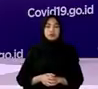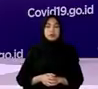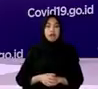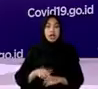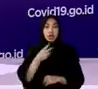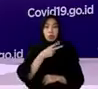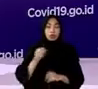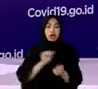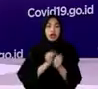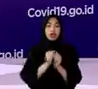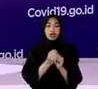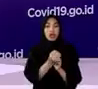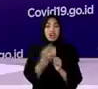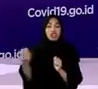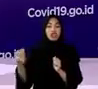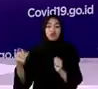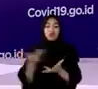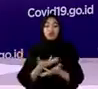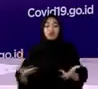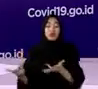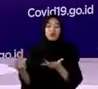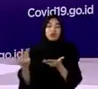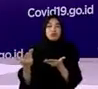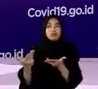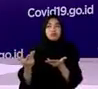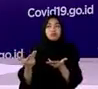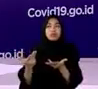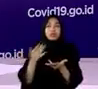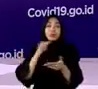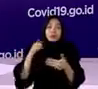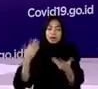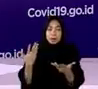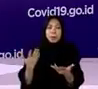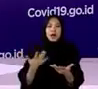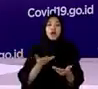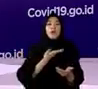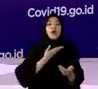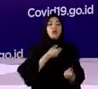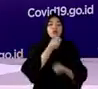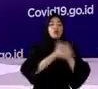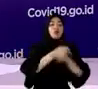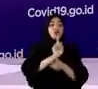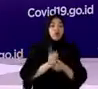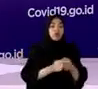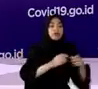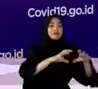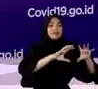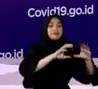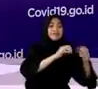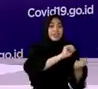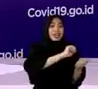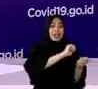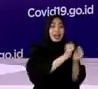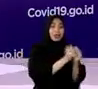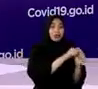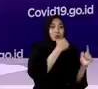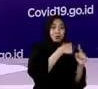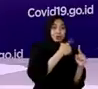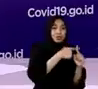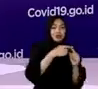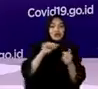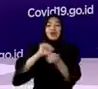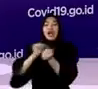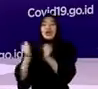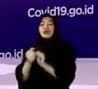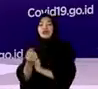aktif, ada baiknya kita mengerti dulu perbedaan soal kasus positif dan kasus aktif.